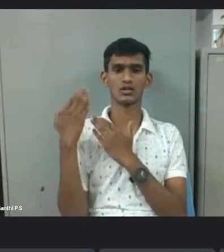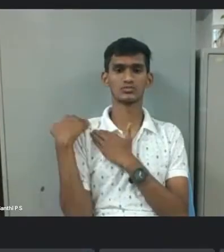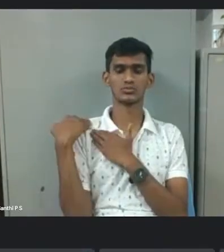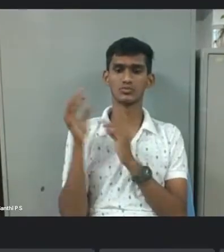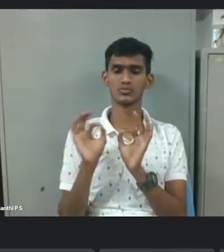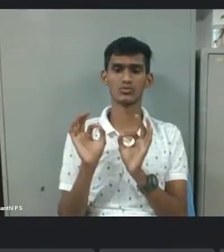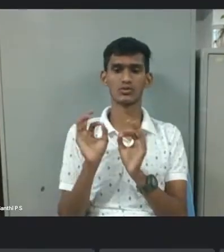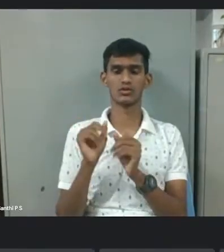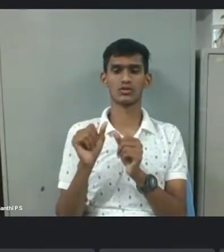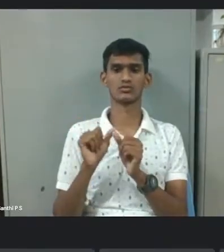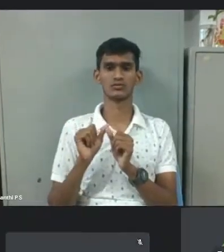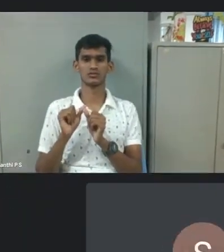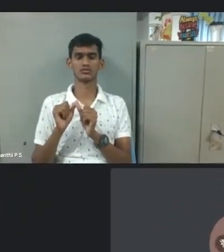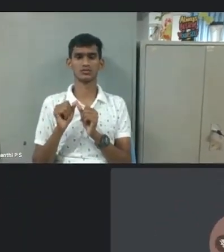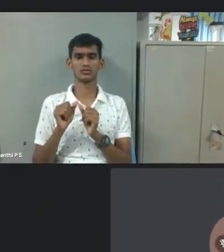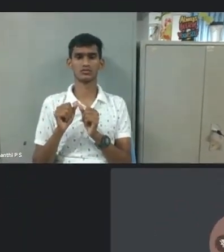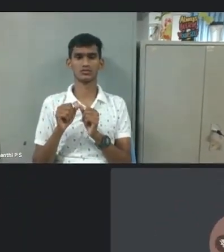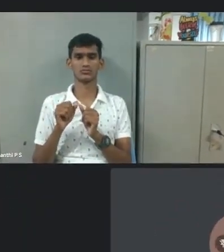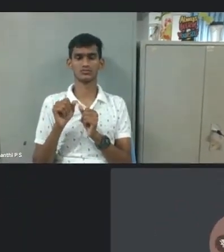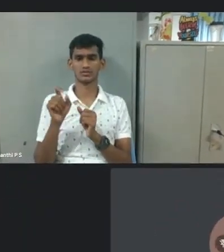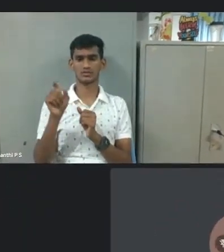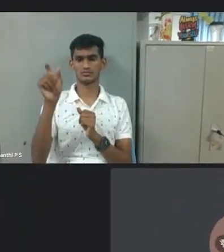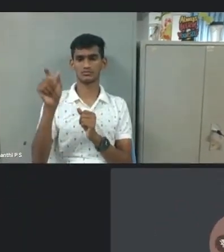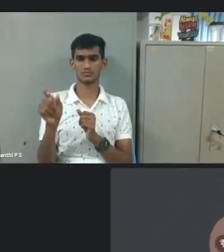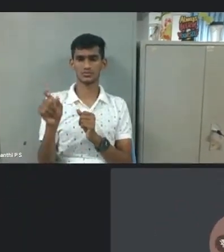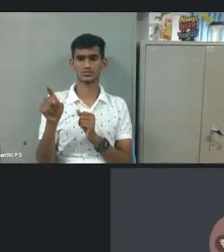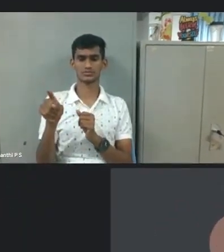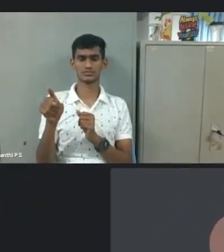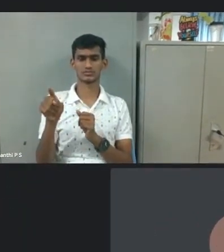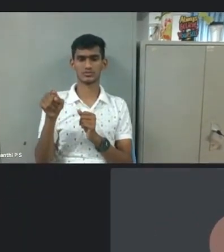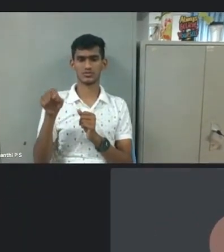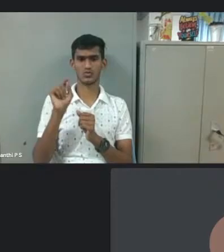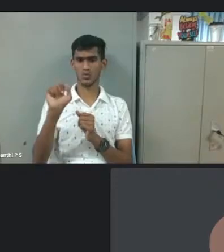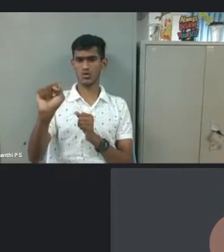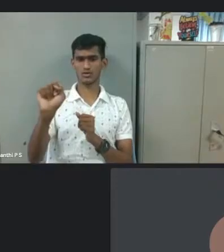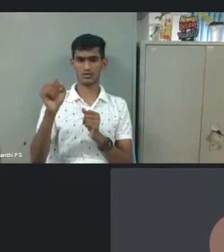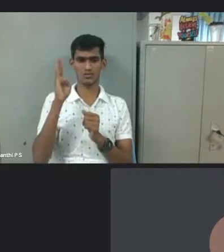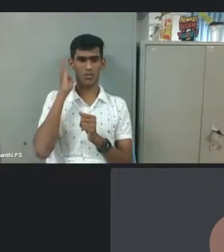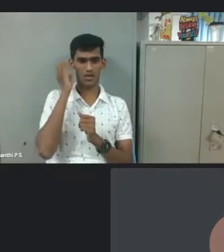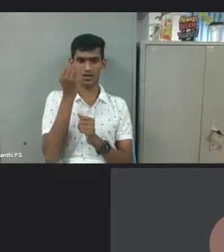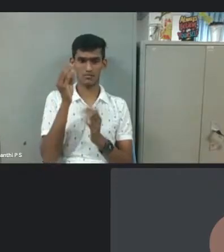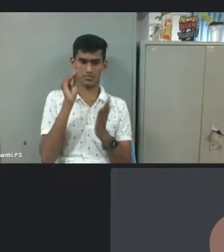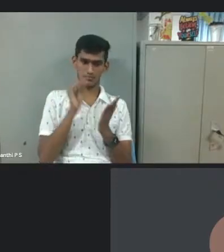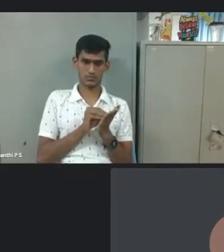ഒഴിവാക്കി. നമ്മള് എക്സ്ക്യൂസ് മീ, സാറിന്റെ കോൺടാക്ട് നമ്പർ ഒന്ന് നമ്മുടെ ചാറ്റ് ബോക്സിൽ ഇടാമോ? ഞങ്ങൾ